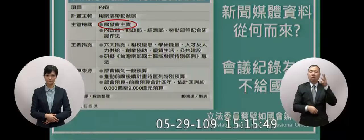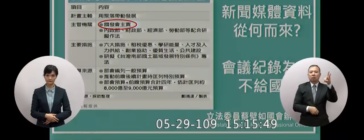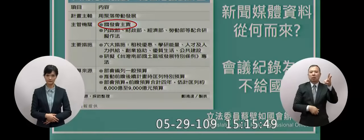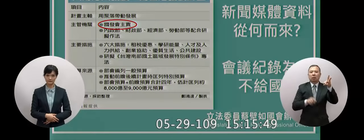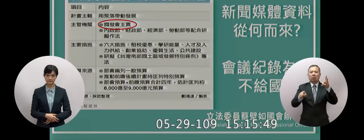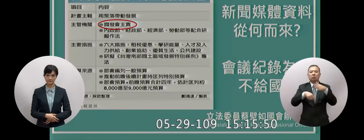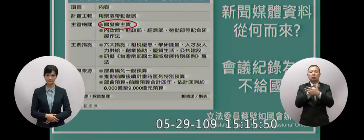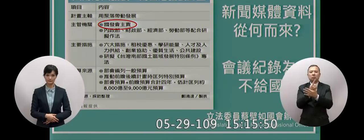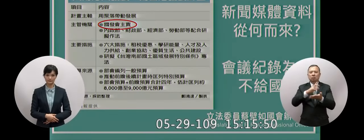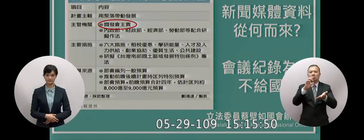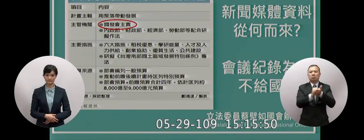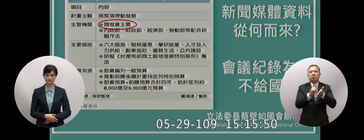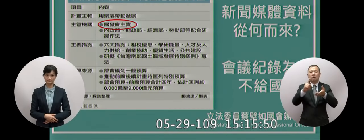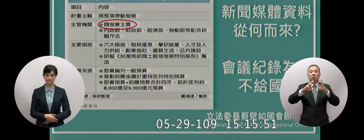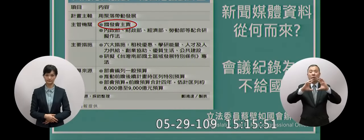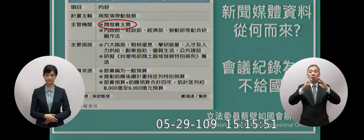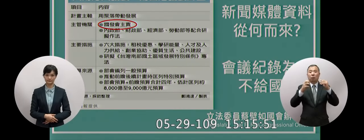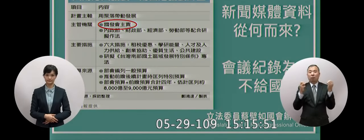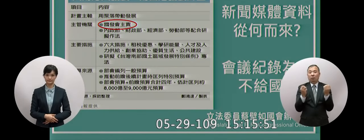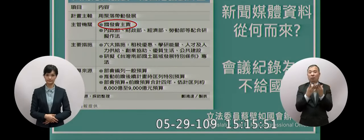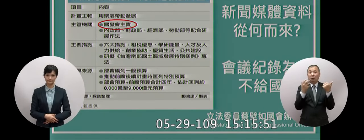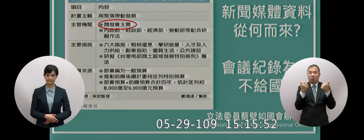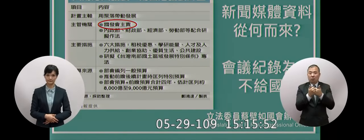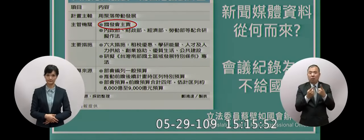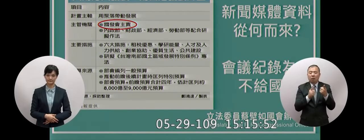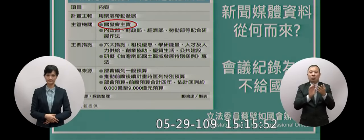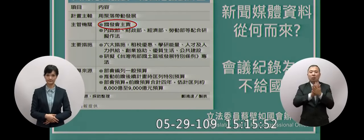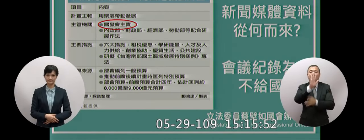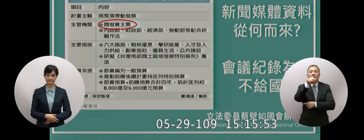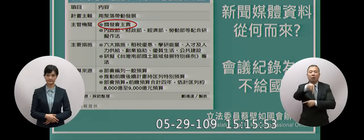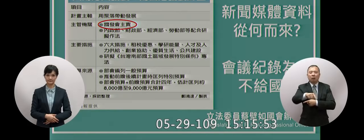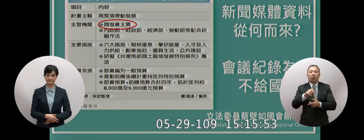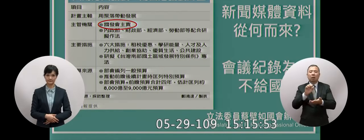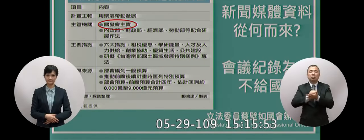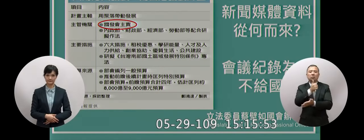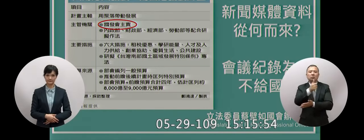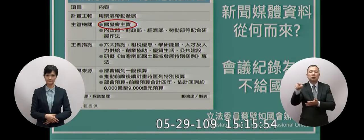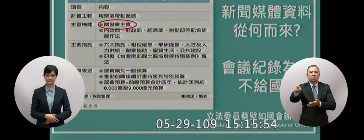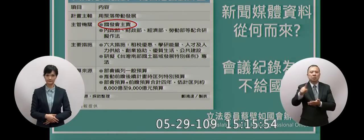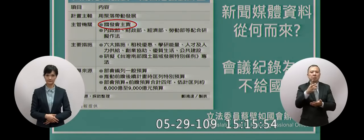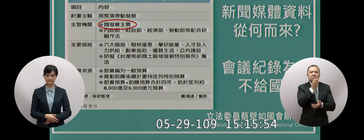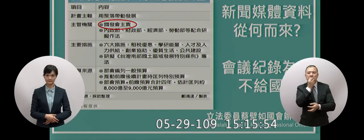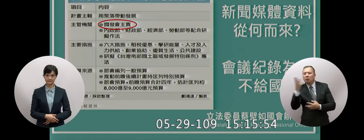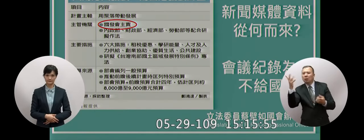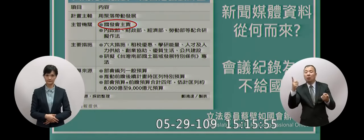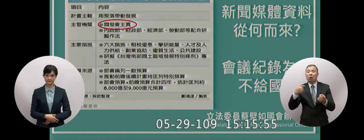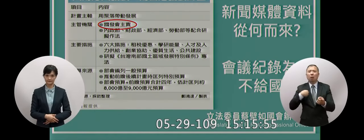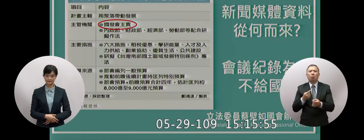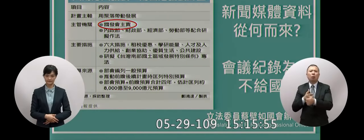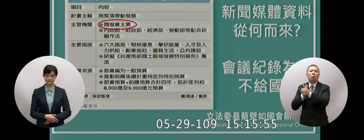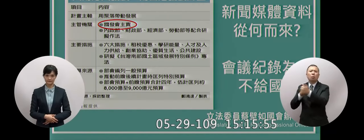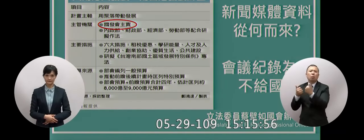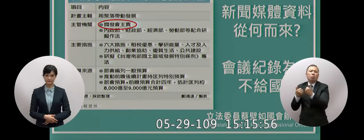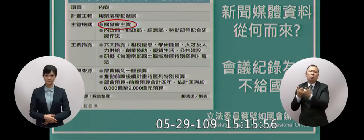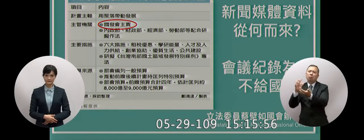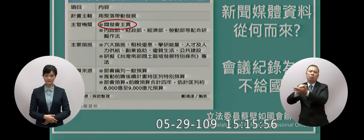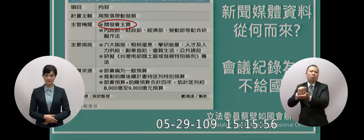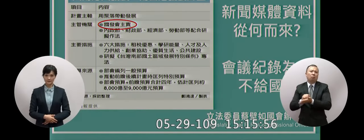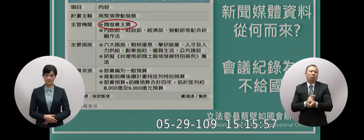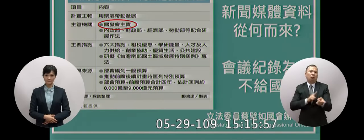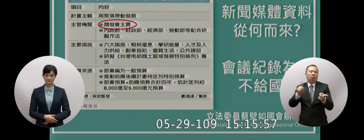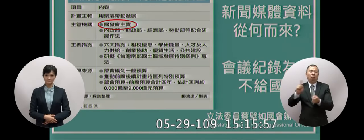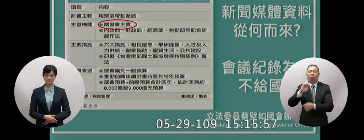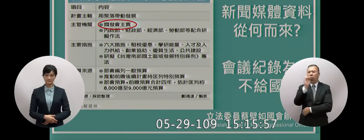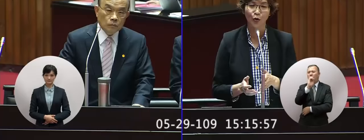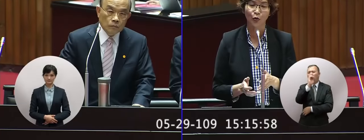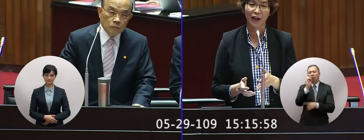发会主责，可是就给记者的新闻录出去了吼，但是呢本席去要一个会议记录也不给国会吼，所以我现